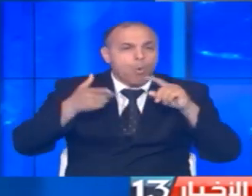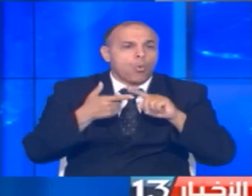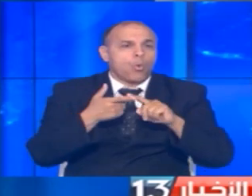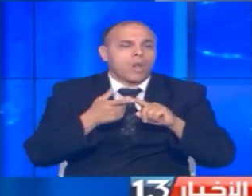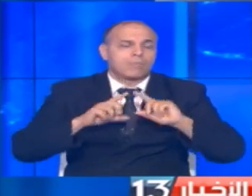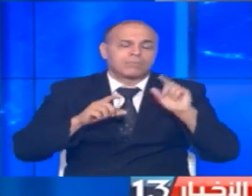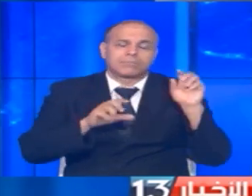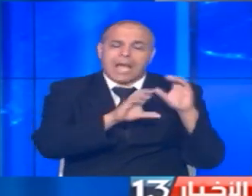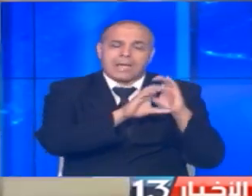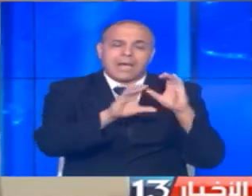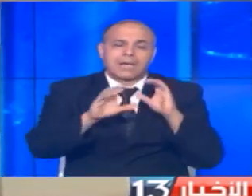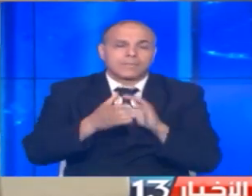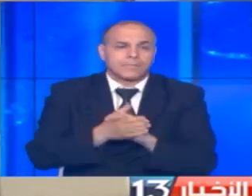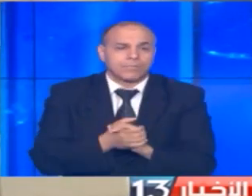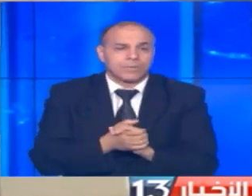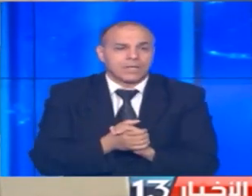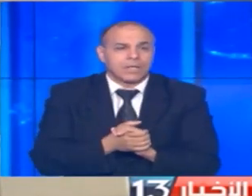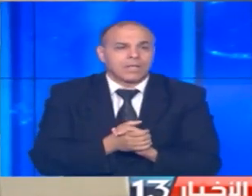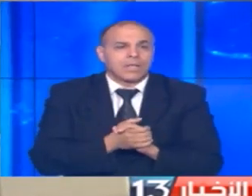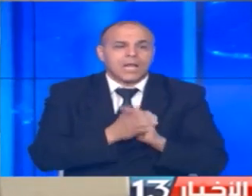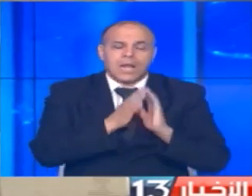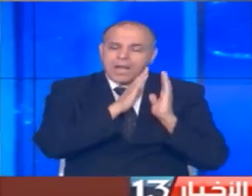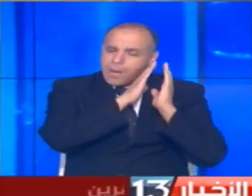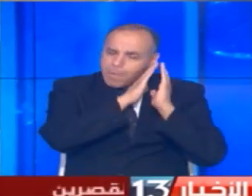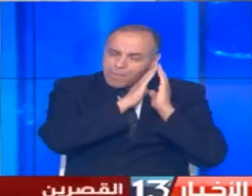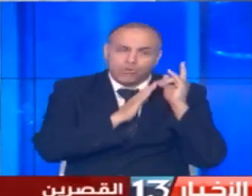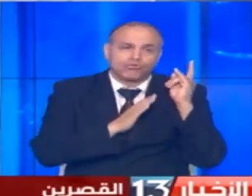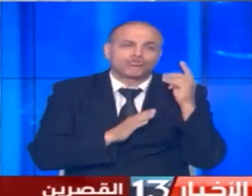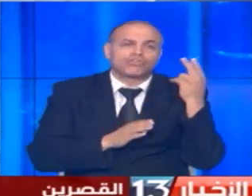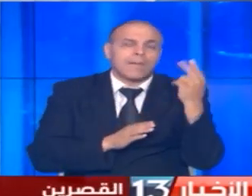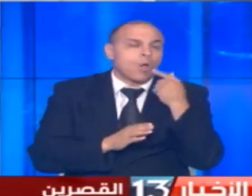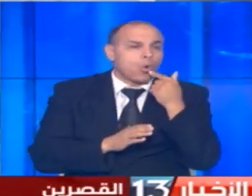النقل. المبيت الجامعي بالقصرين المدينة يضم